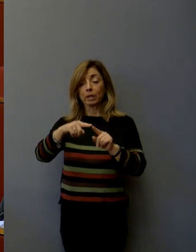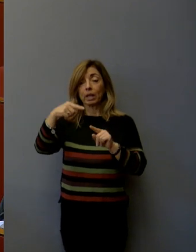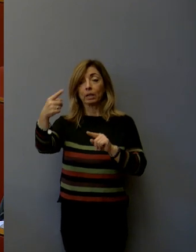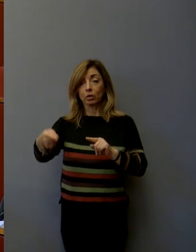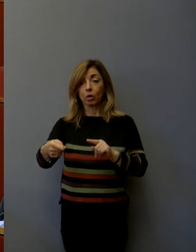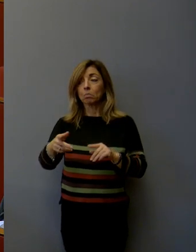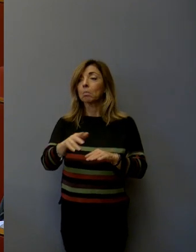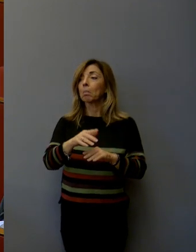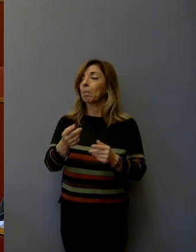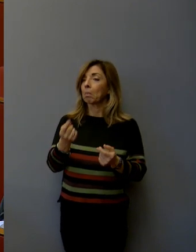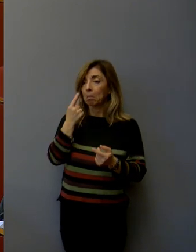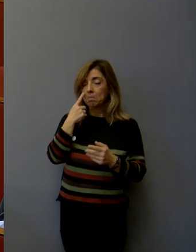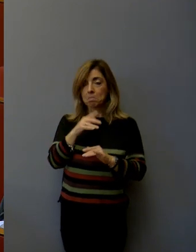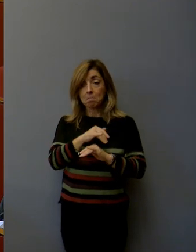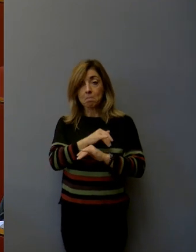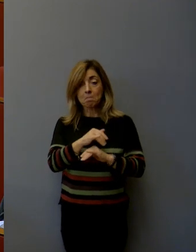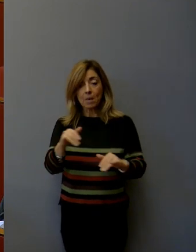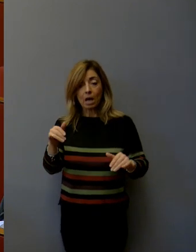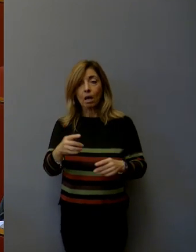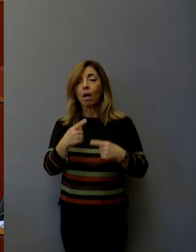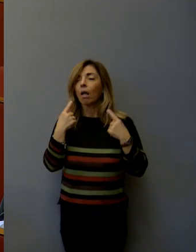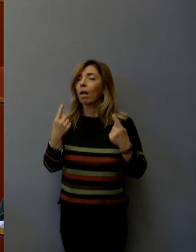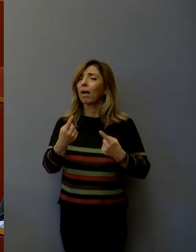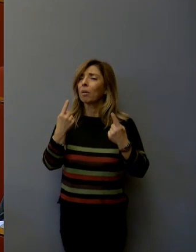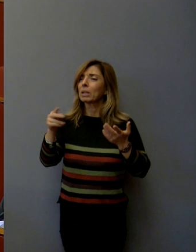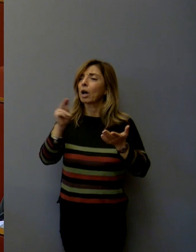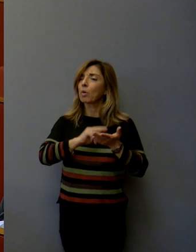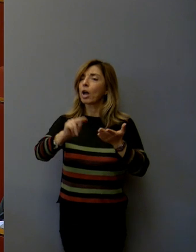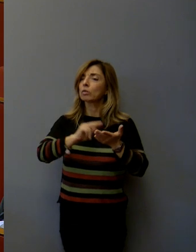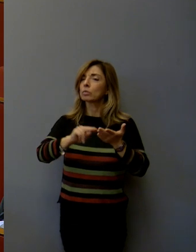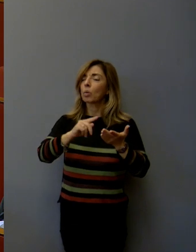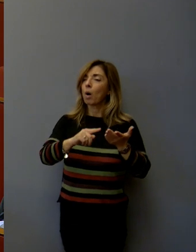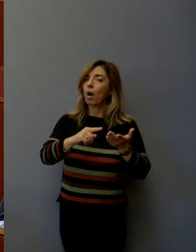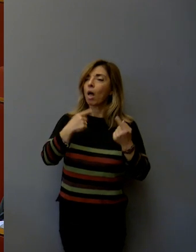e interventi Boh dopo il 2025 allora